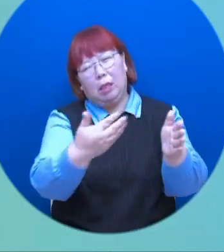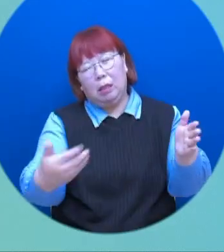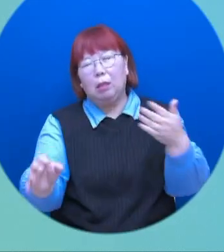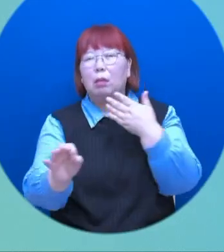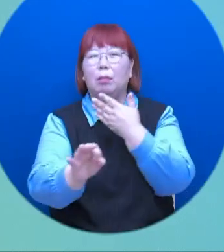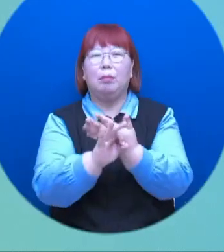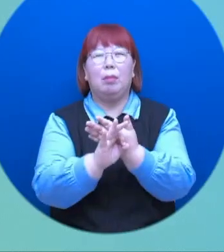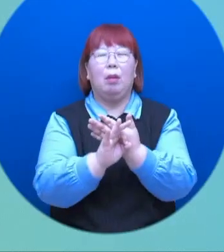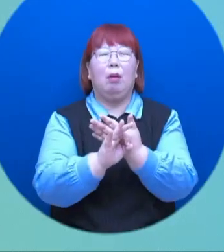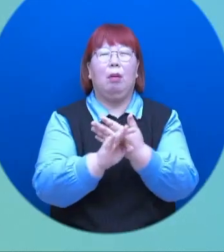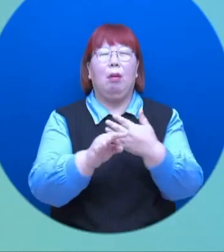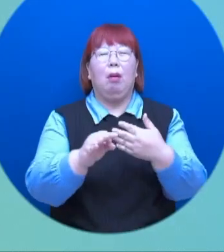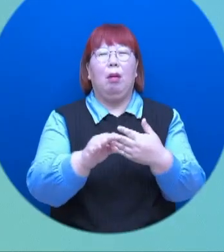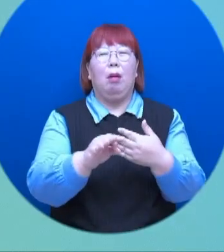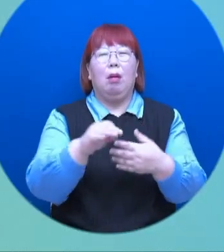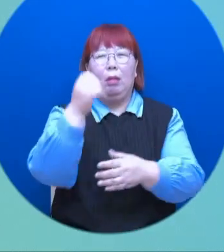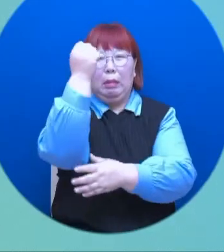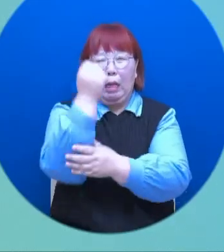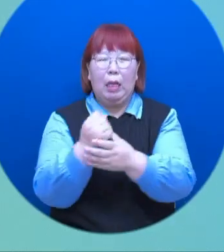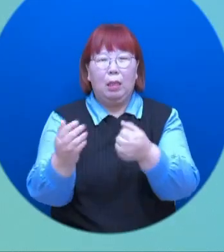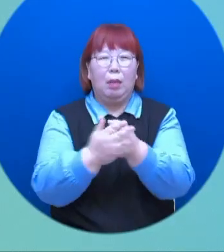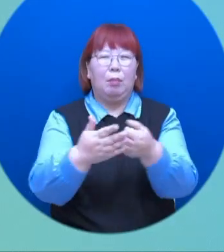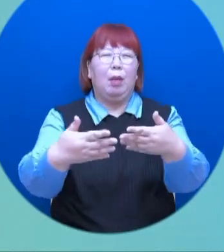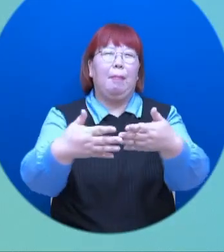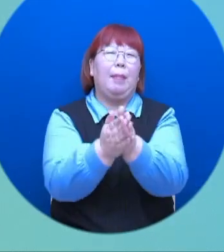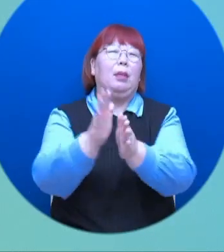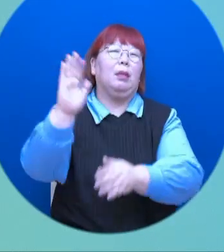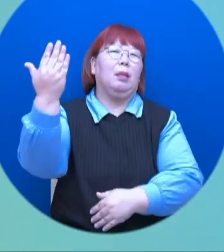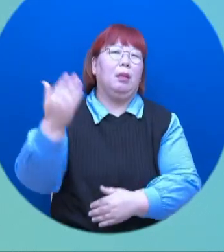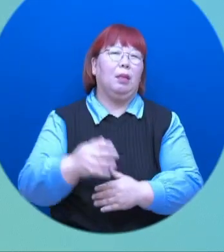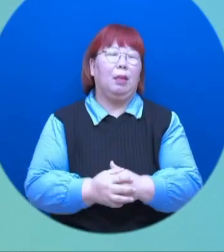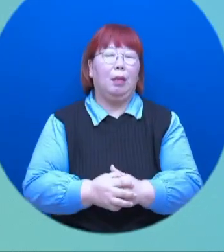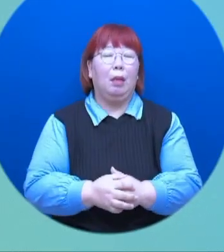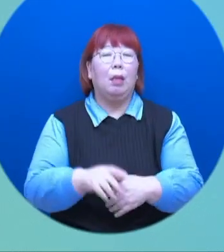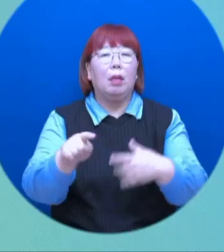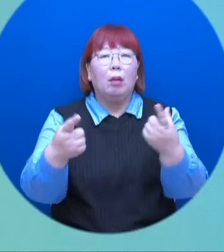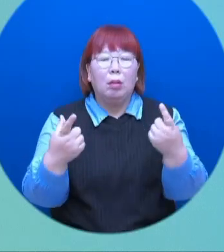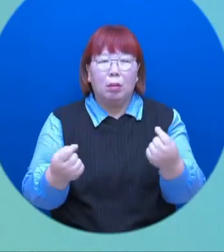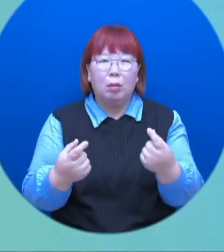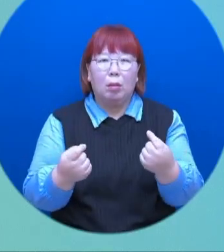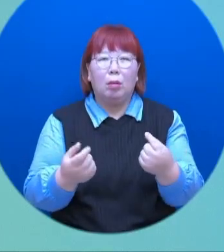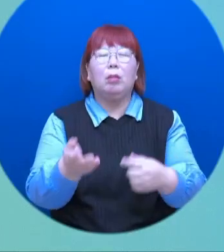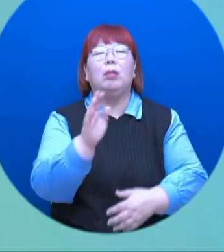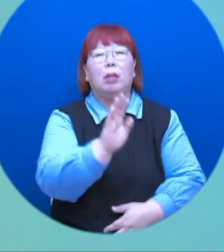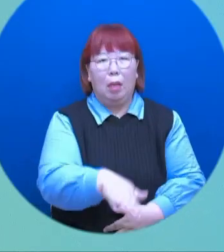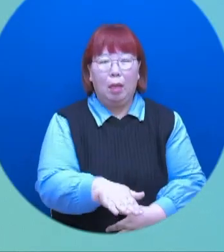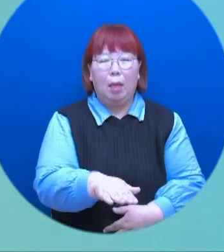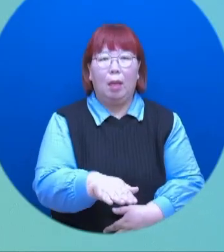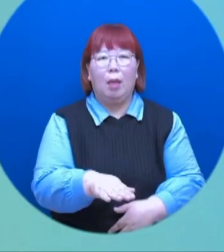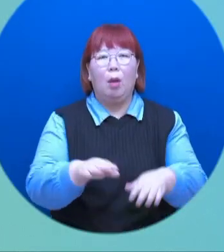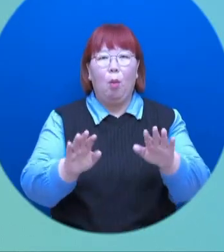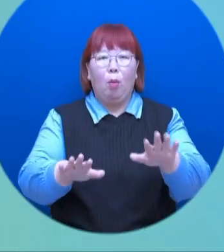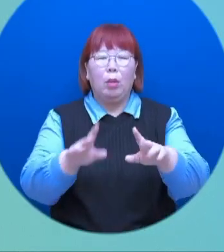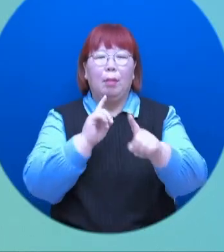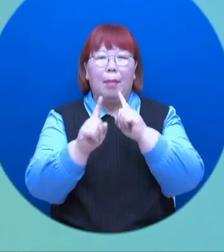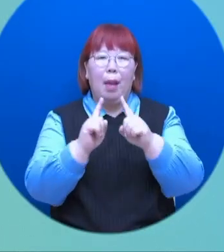이게 인간이에요. 그런데 오늘 본문 11절에 뜻밖의 말씀을 합니다. 어떤